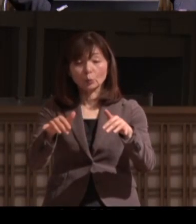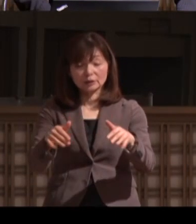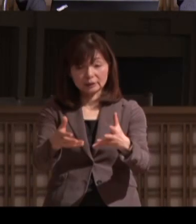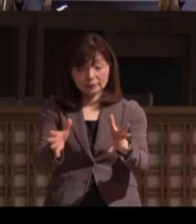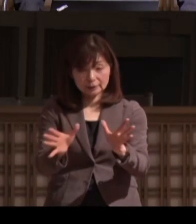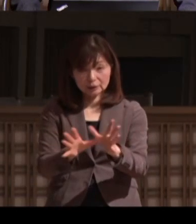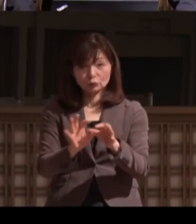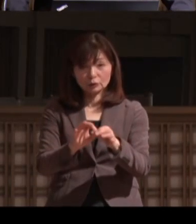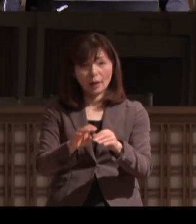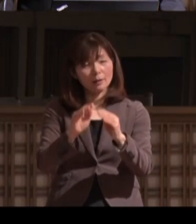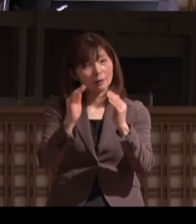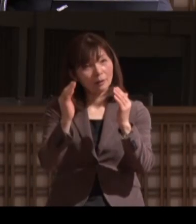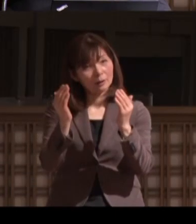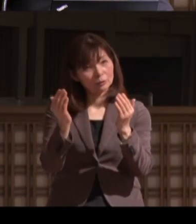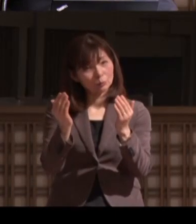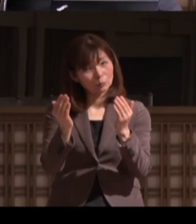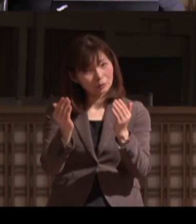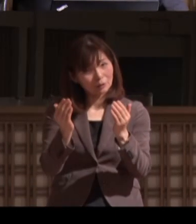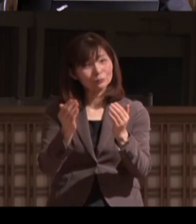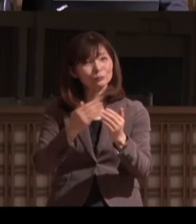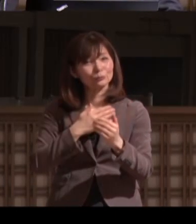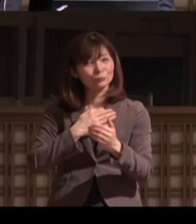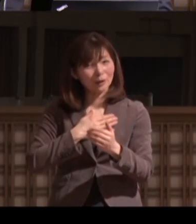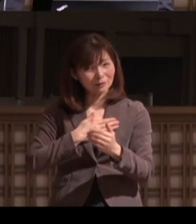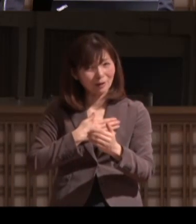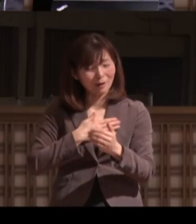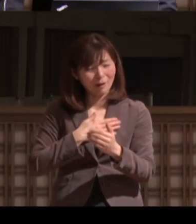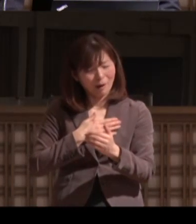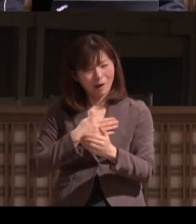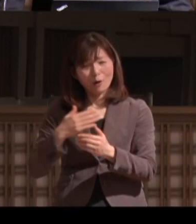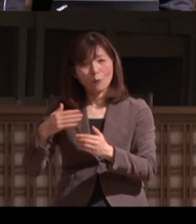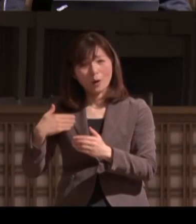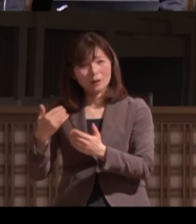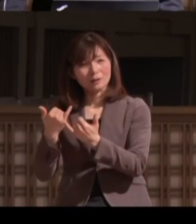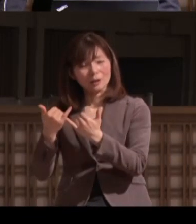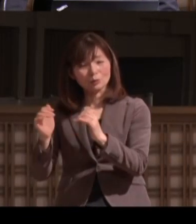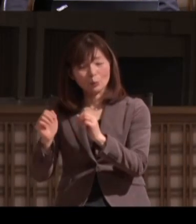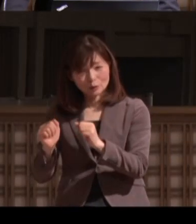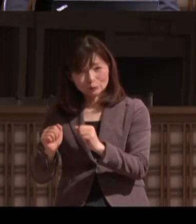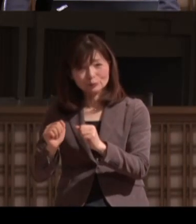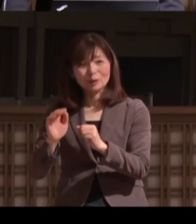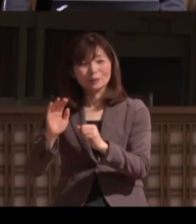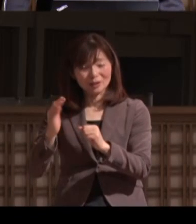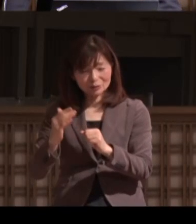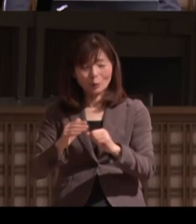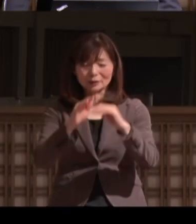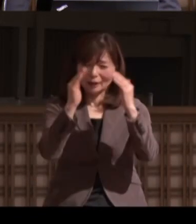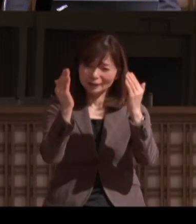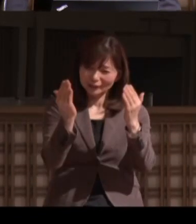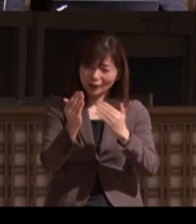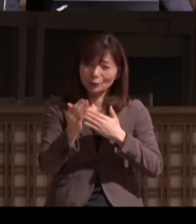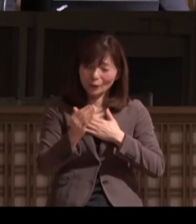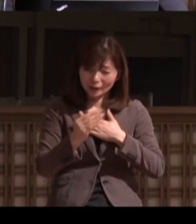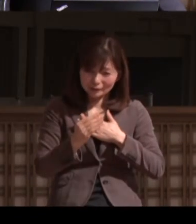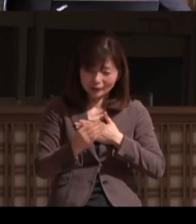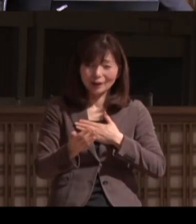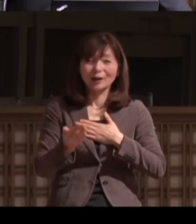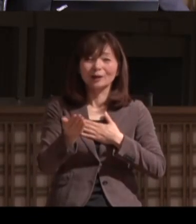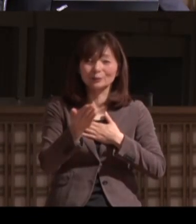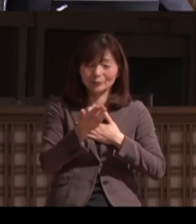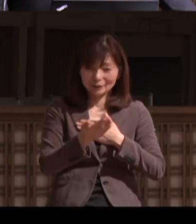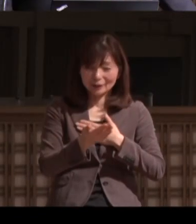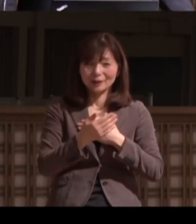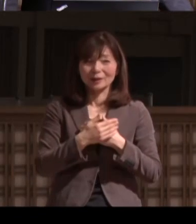という風にま分からない方もいらっしゃるかもしれませんが分かったとさせていただきましてそれはいいんだ